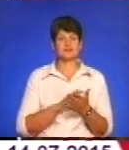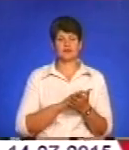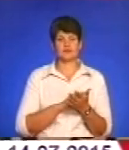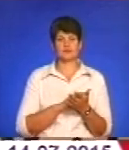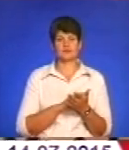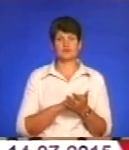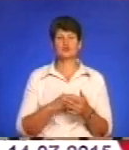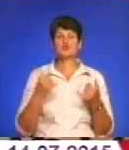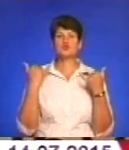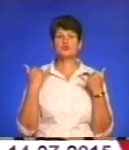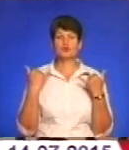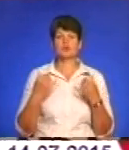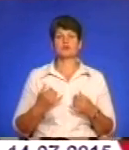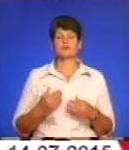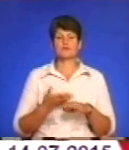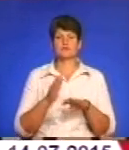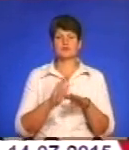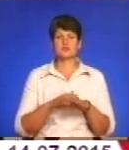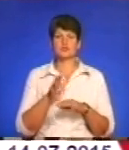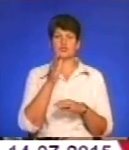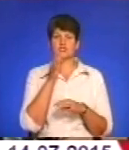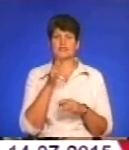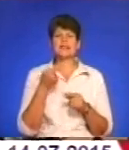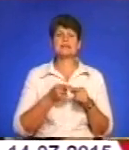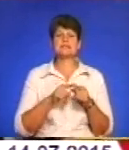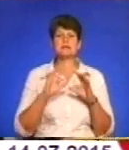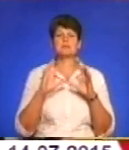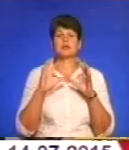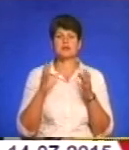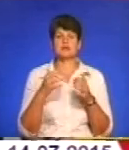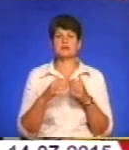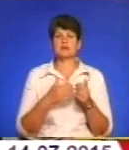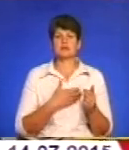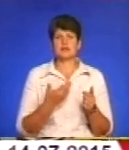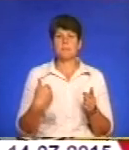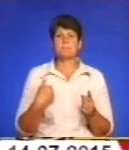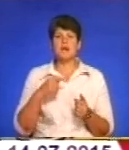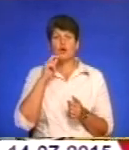глядачів. Сьогодні в тяжкий час на цій планеті знайде нас мир!